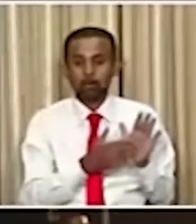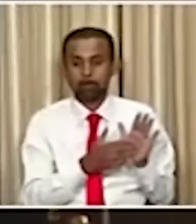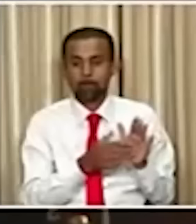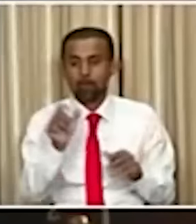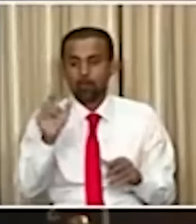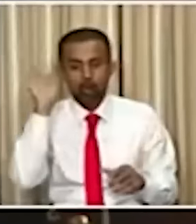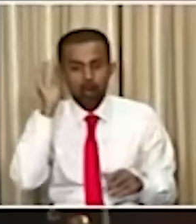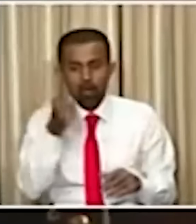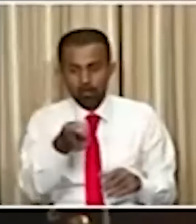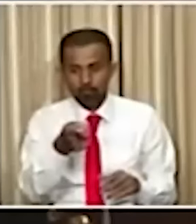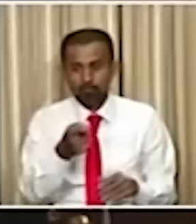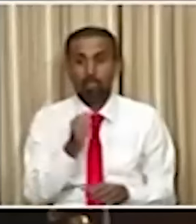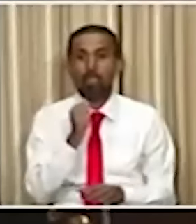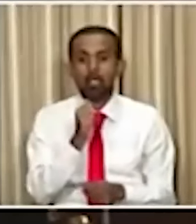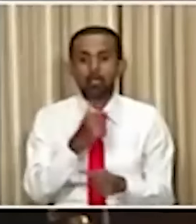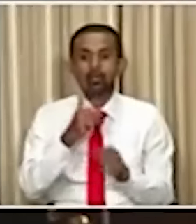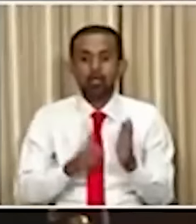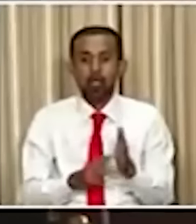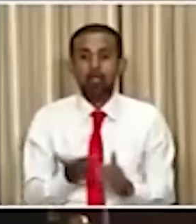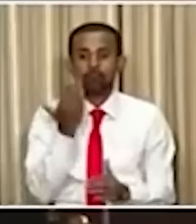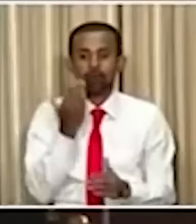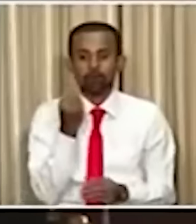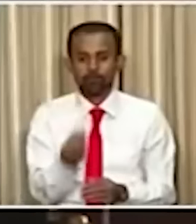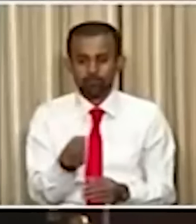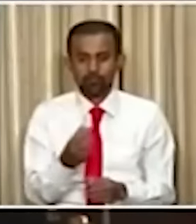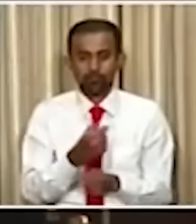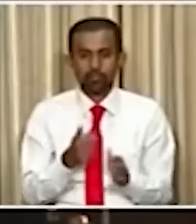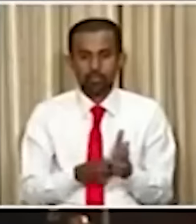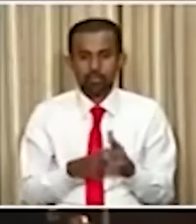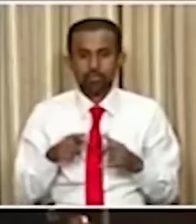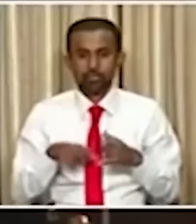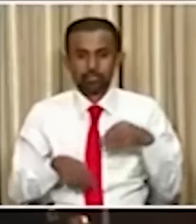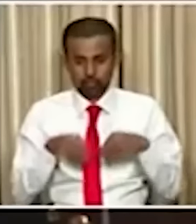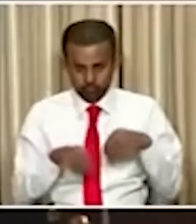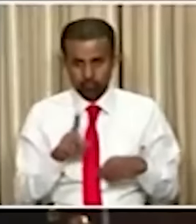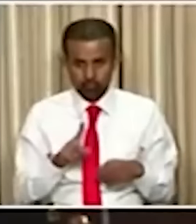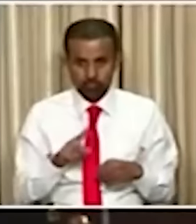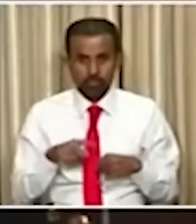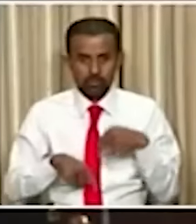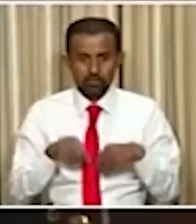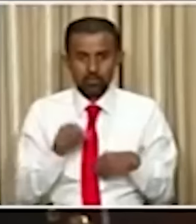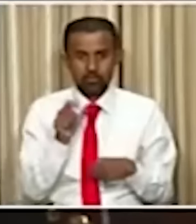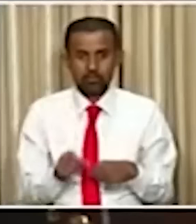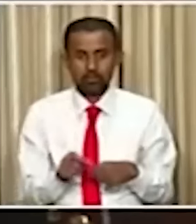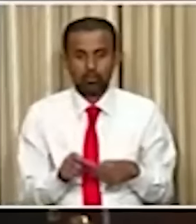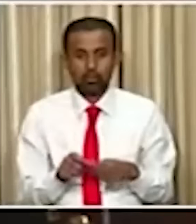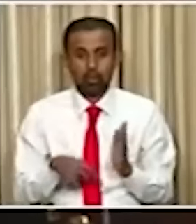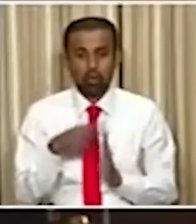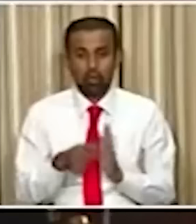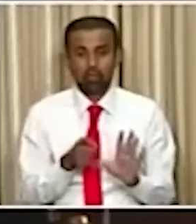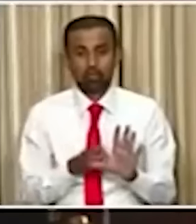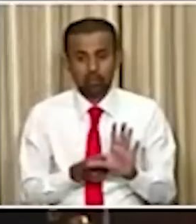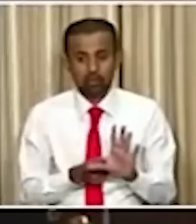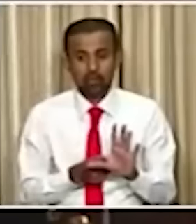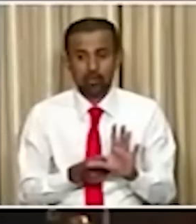අහනවා. ඇයි ගාල්ලට වැඩිපුර දෙන්නේ? ගාල්ලේ ඡන්දදායකයා විතරද මේ රටේ ඡන්දදායකයා? මේ රටේ තරුණ